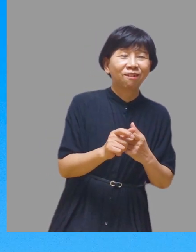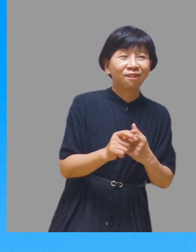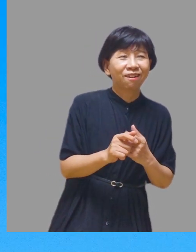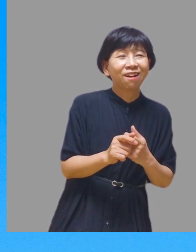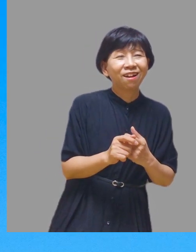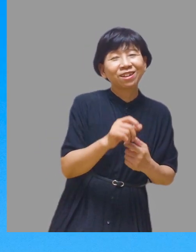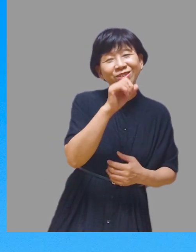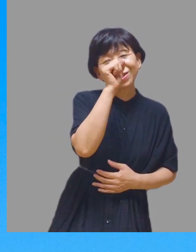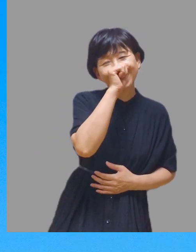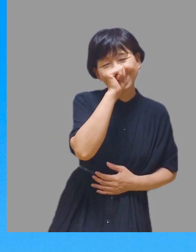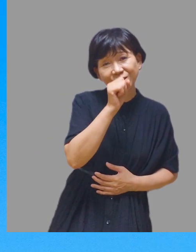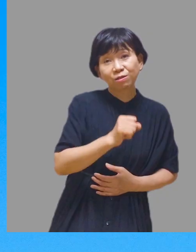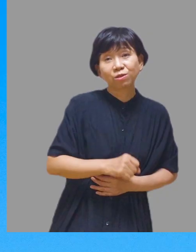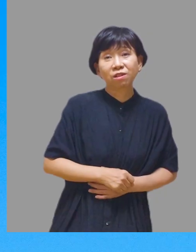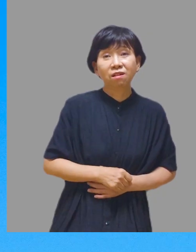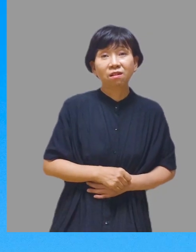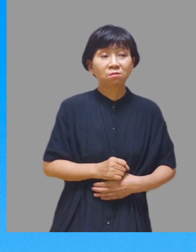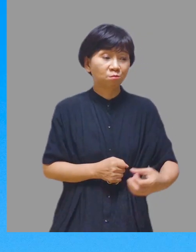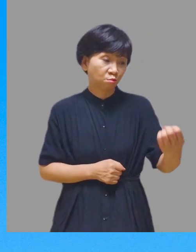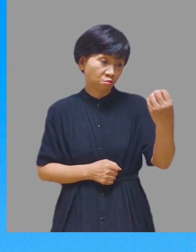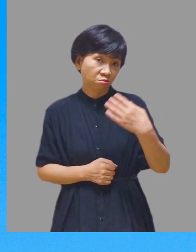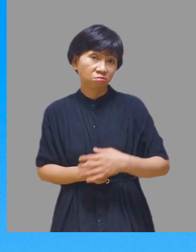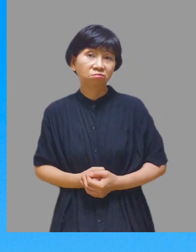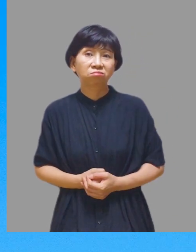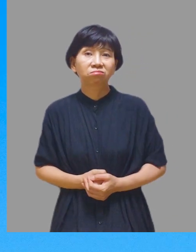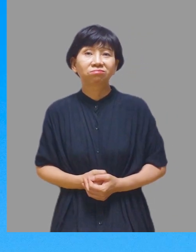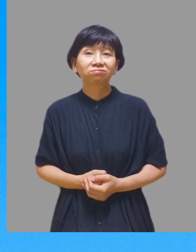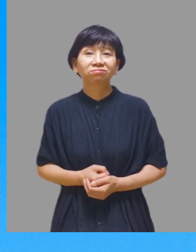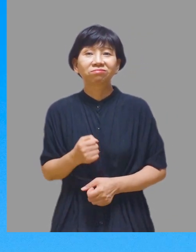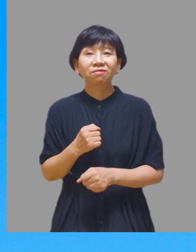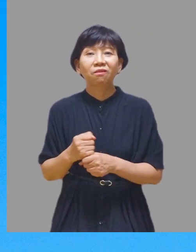나오신대요. 대놓고 이렇게 얘기하시는 분도 있다니까요.